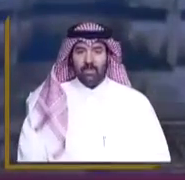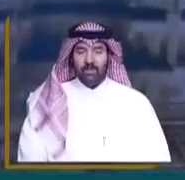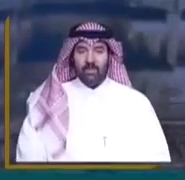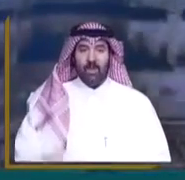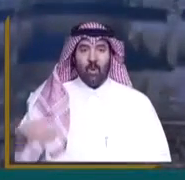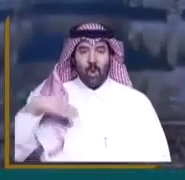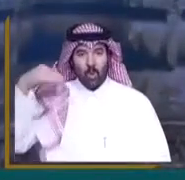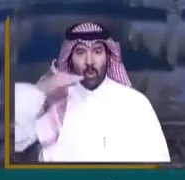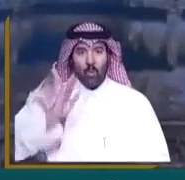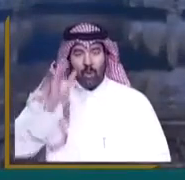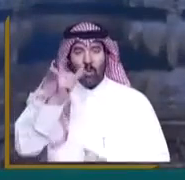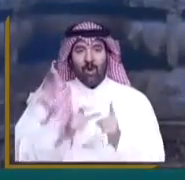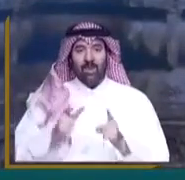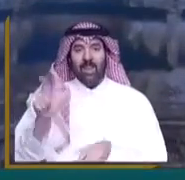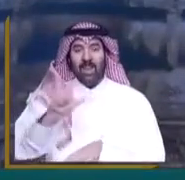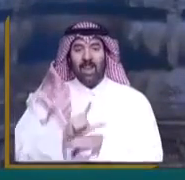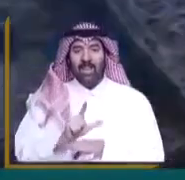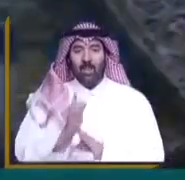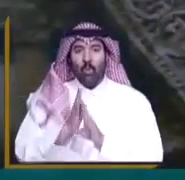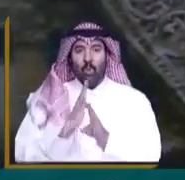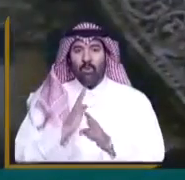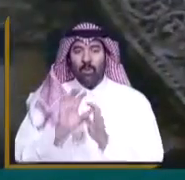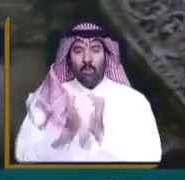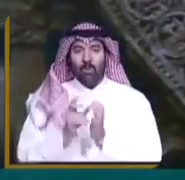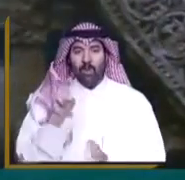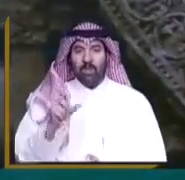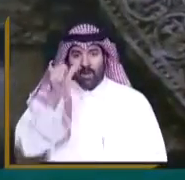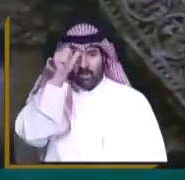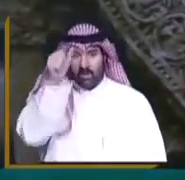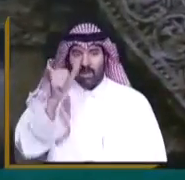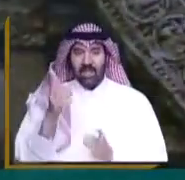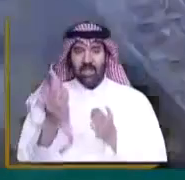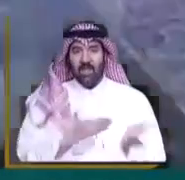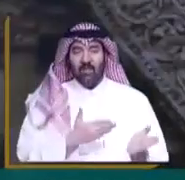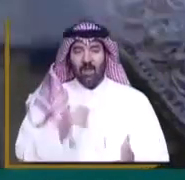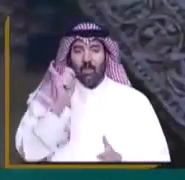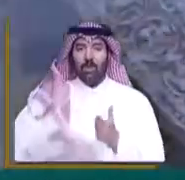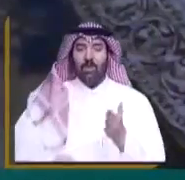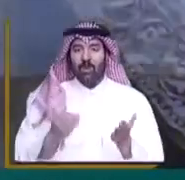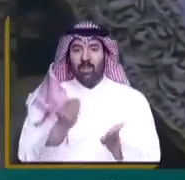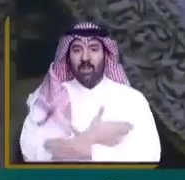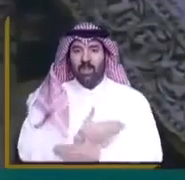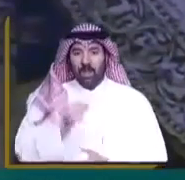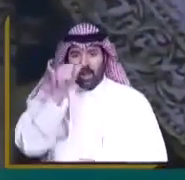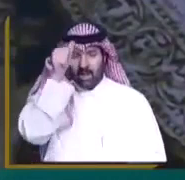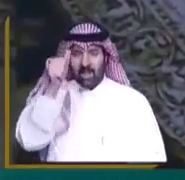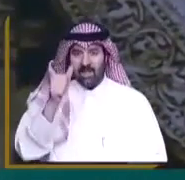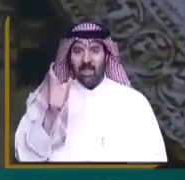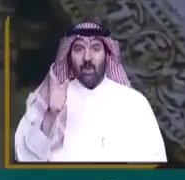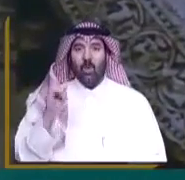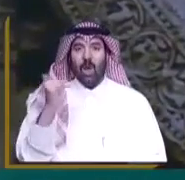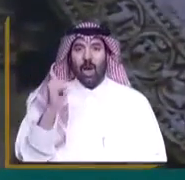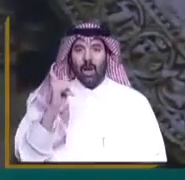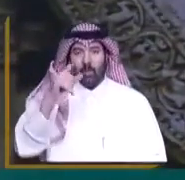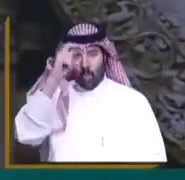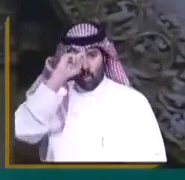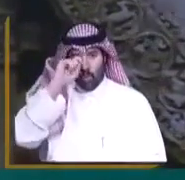سمو ولي العهد يرأس وفد المملكة في قمة مجموعة العشرين، ويعلن عن مشروع اقتصادي بين الهند والشرق الأوسط